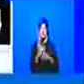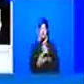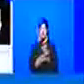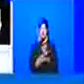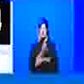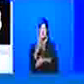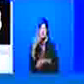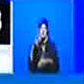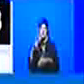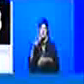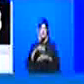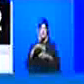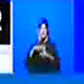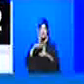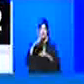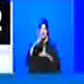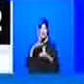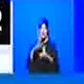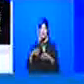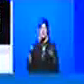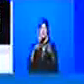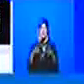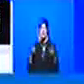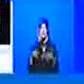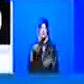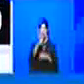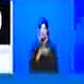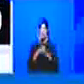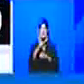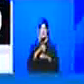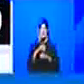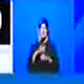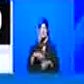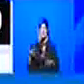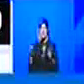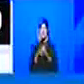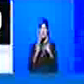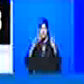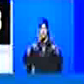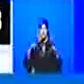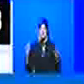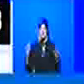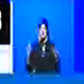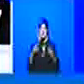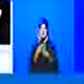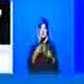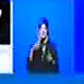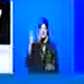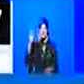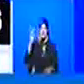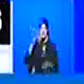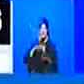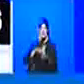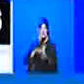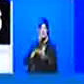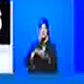atas rata-rata nasional. Pendapatan per kapita penduduk juga naik terus, dari 16 juta rupiah